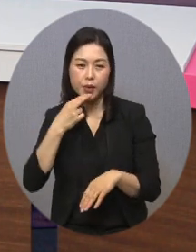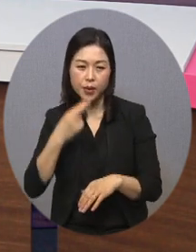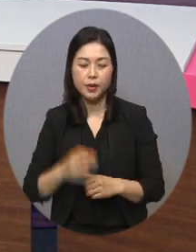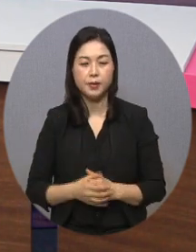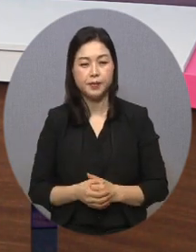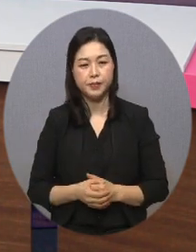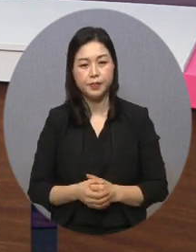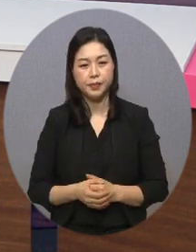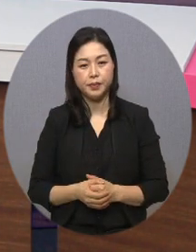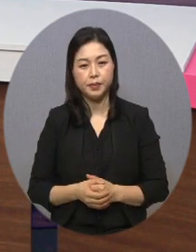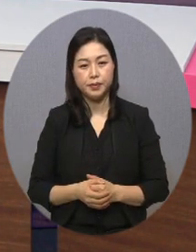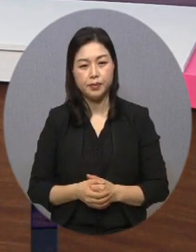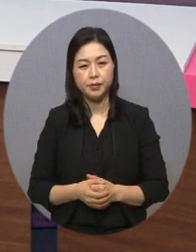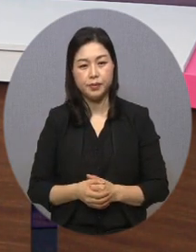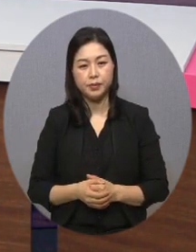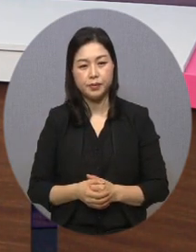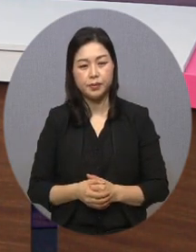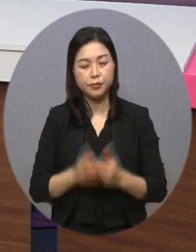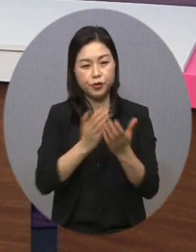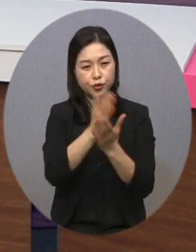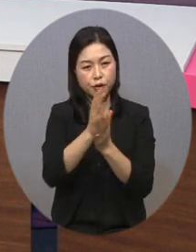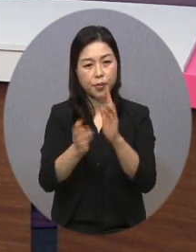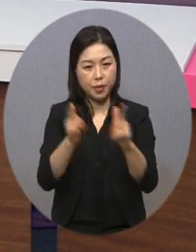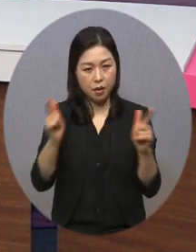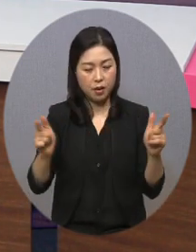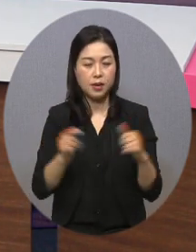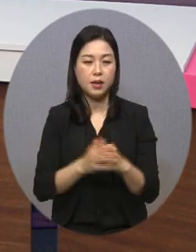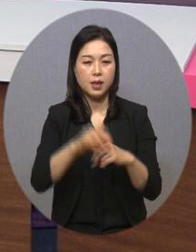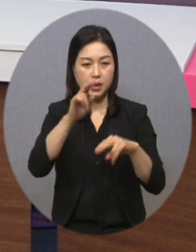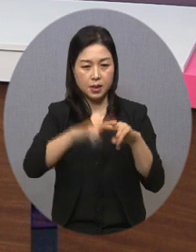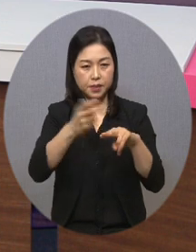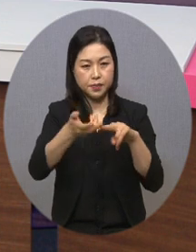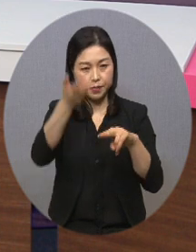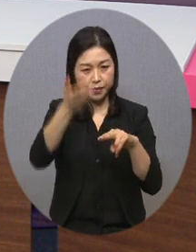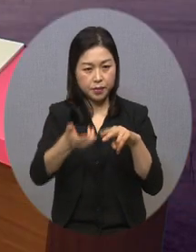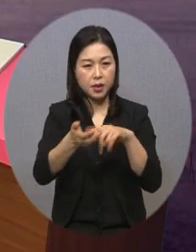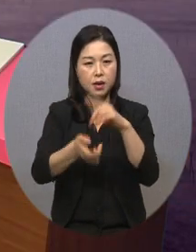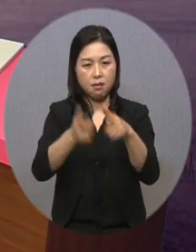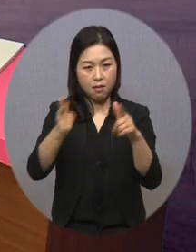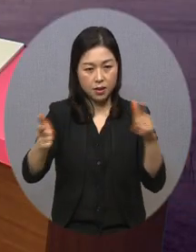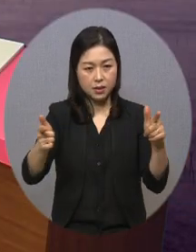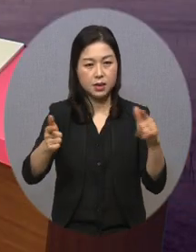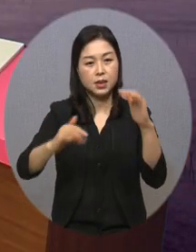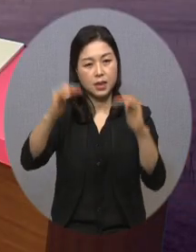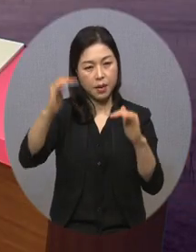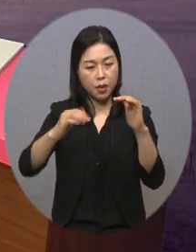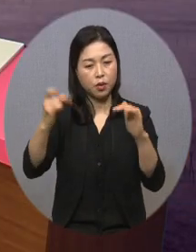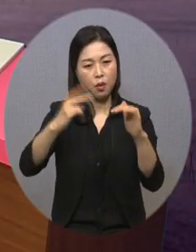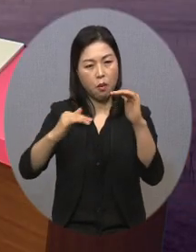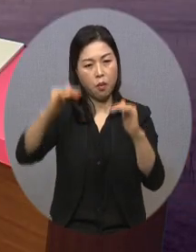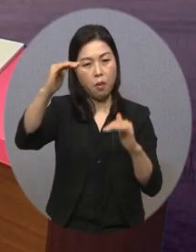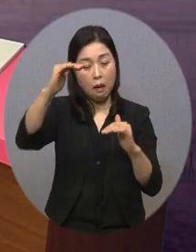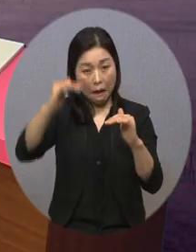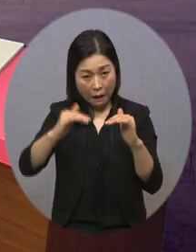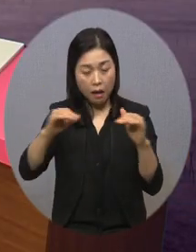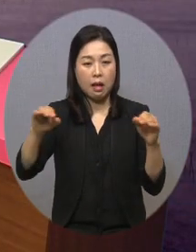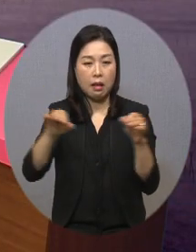있습니다. 이런 유형별, 직급별 그런 차별과 격차가